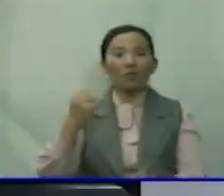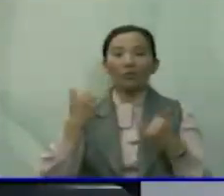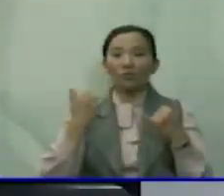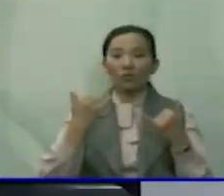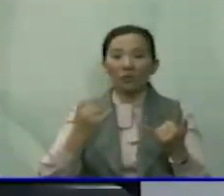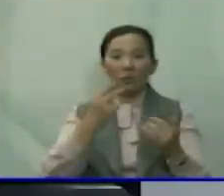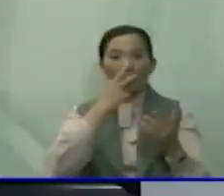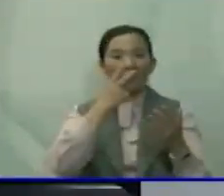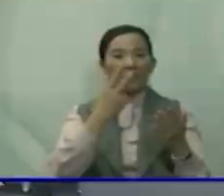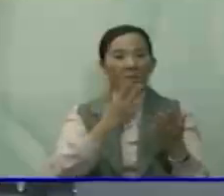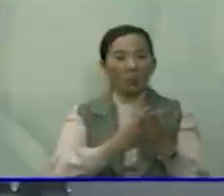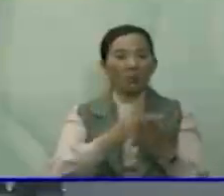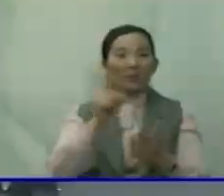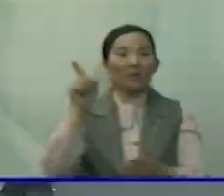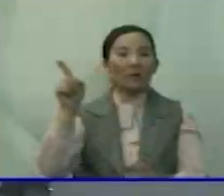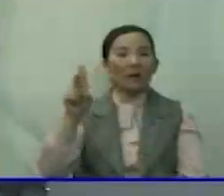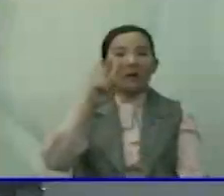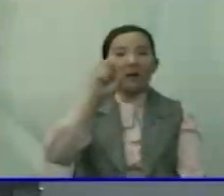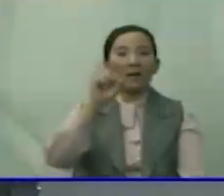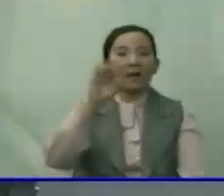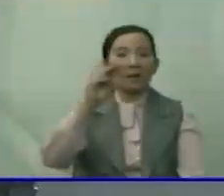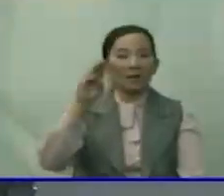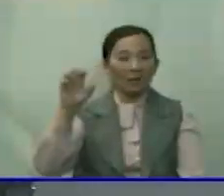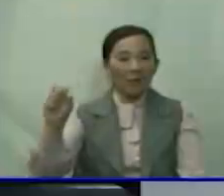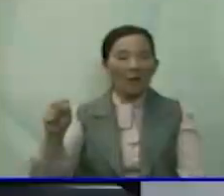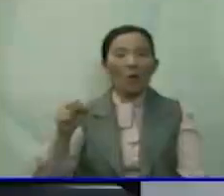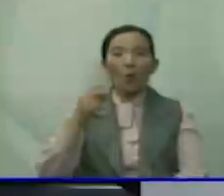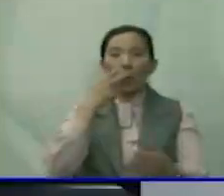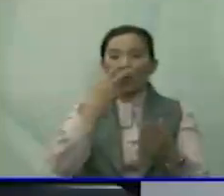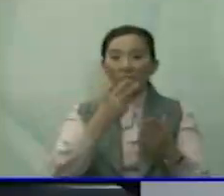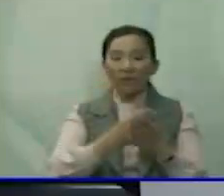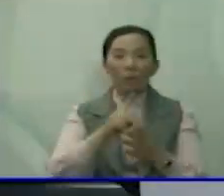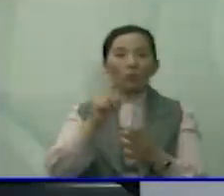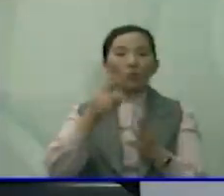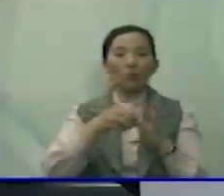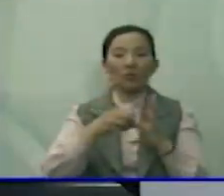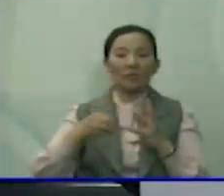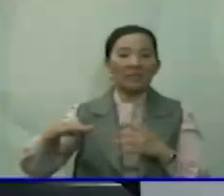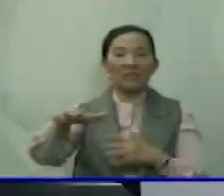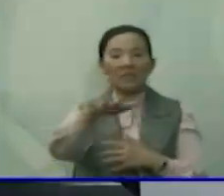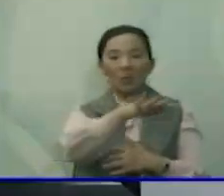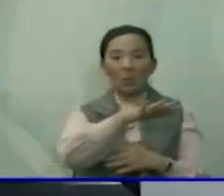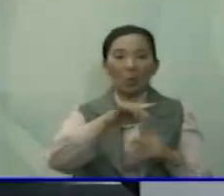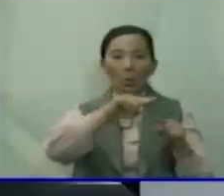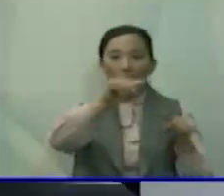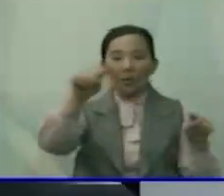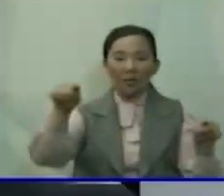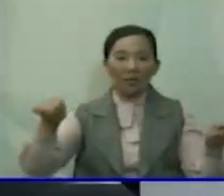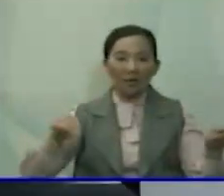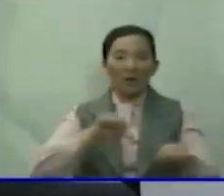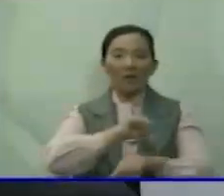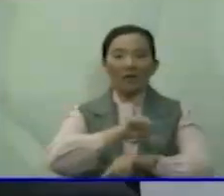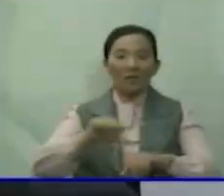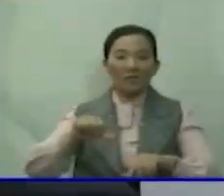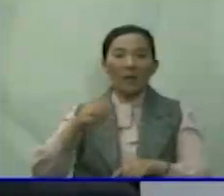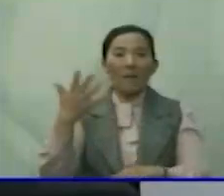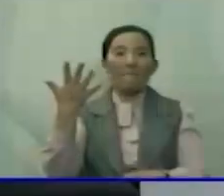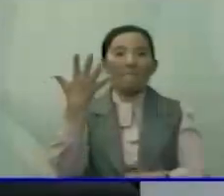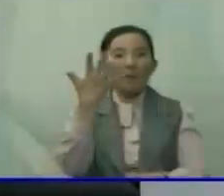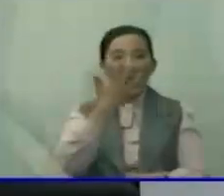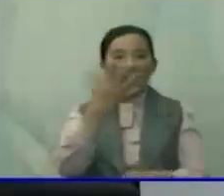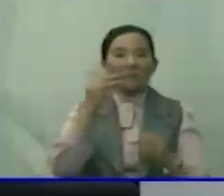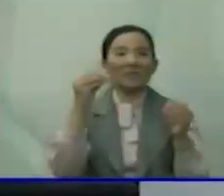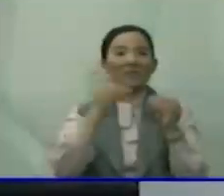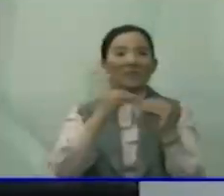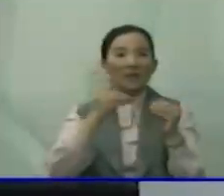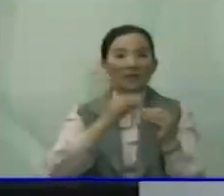с вами на карту и увидим что территории китая именно в пятом десятом